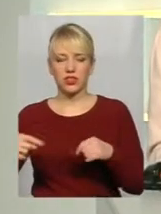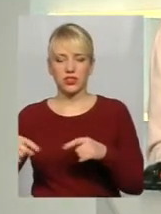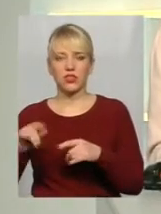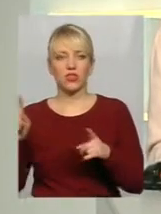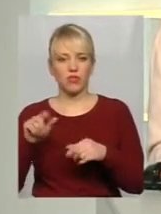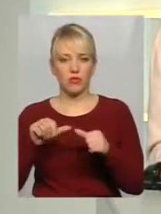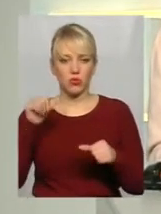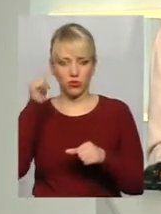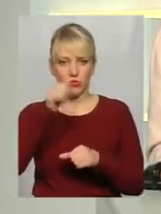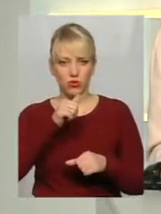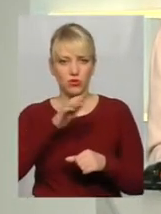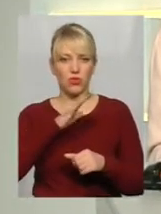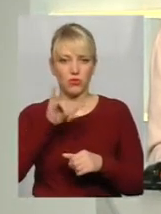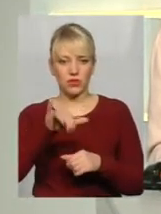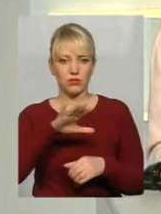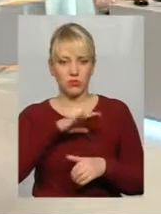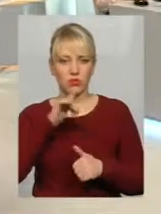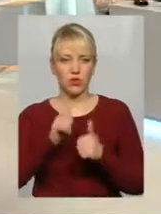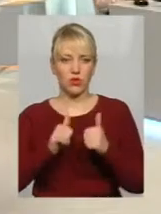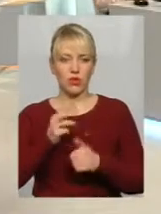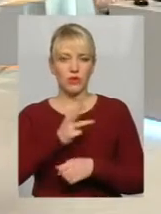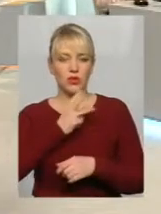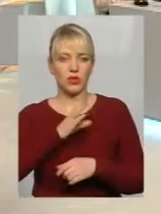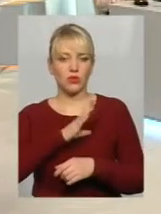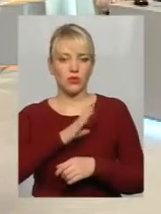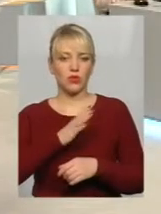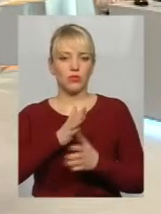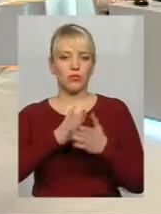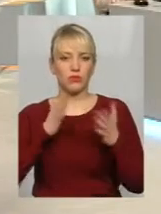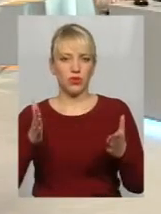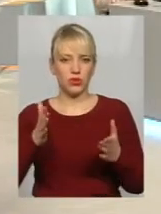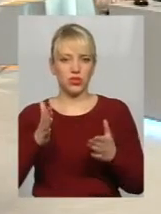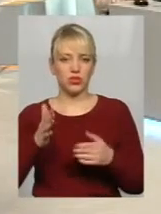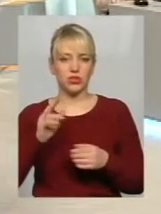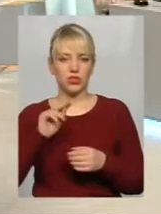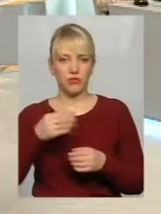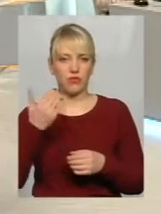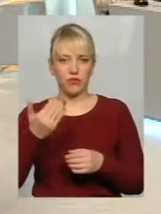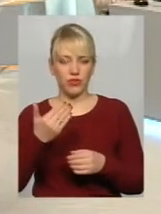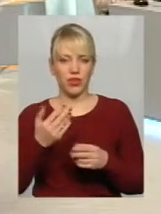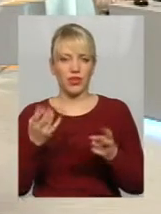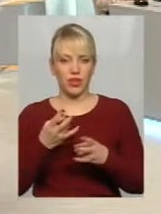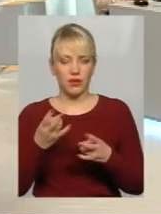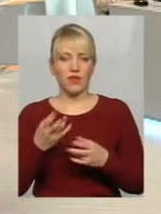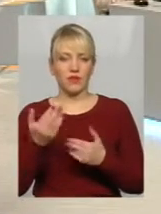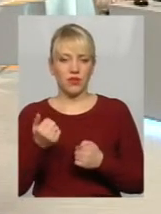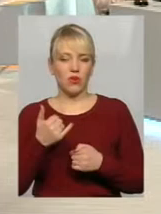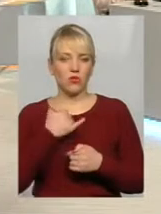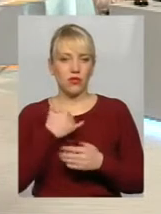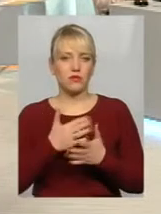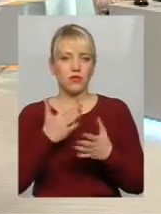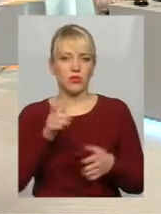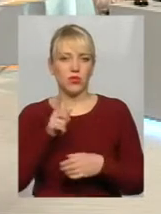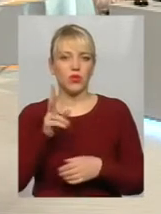Ну, бажаючих було більше, ніж ви могли призвати. У нас їх постійно більше, просто ми не можемо більше призвати. У нас є визначене число, яке